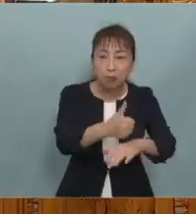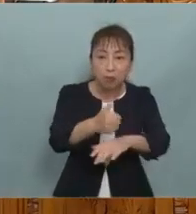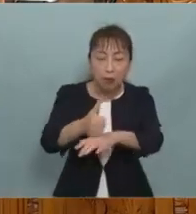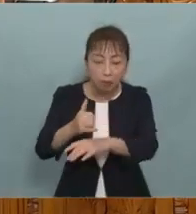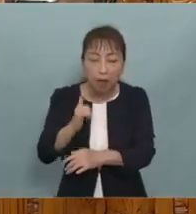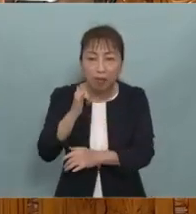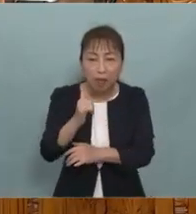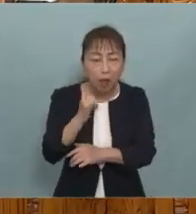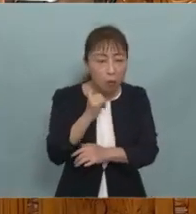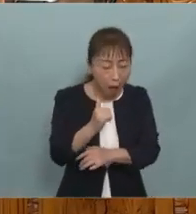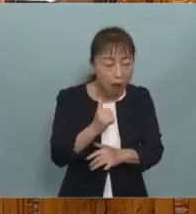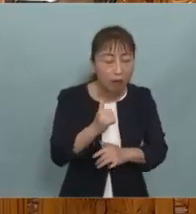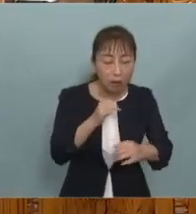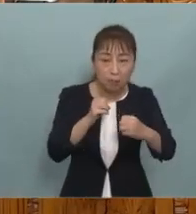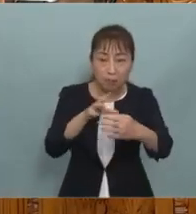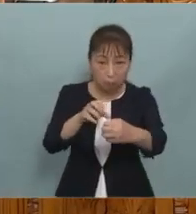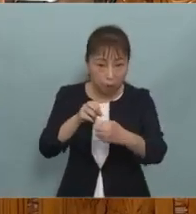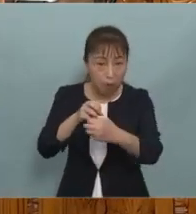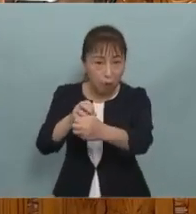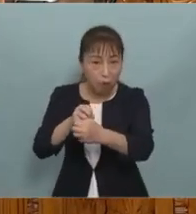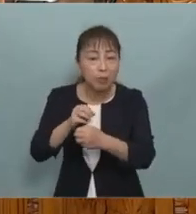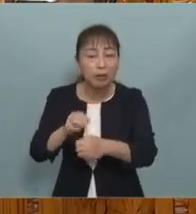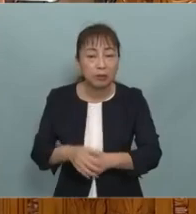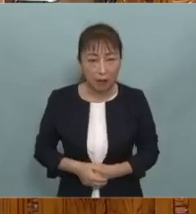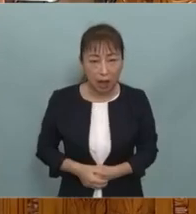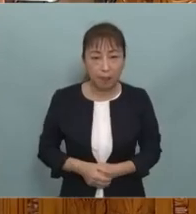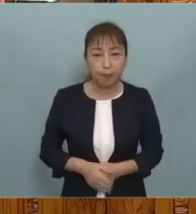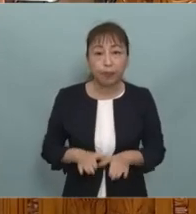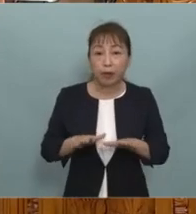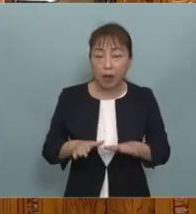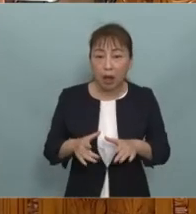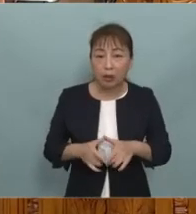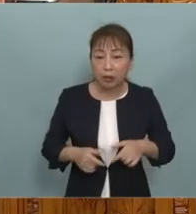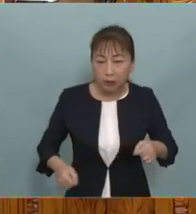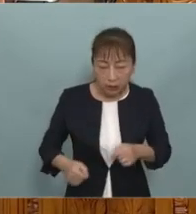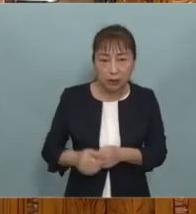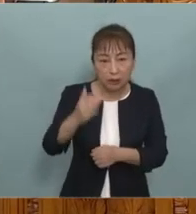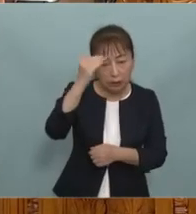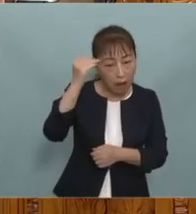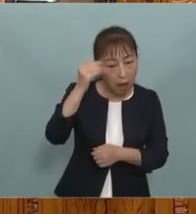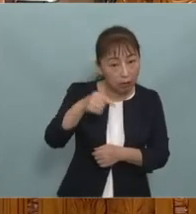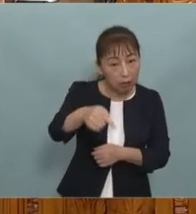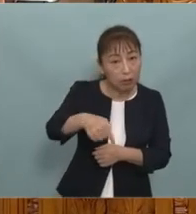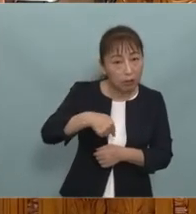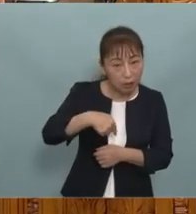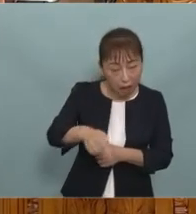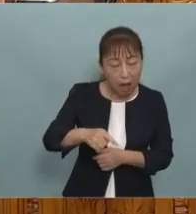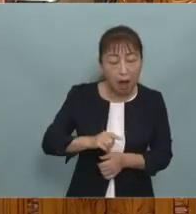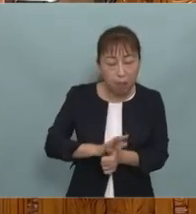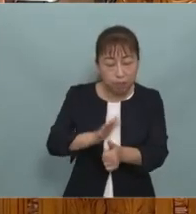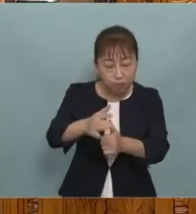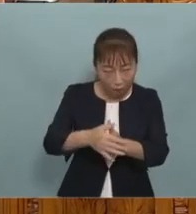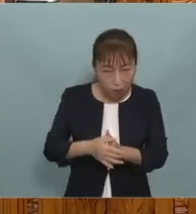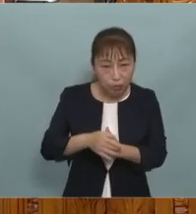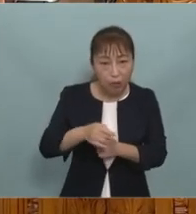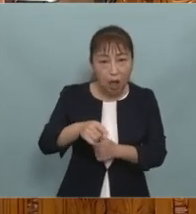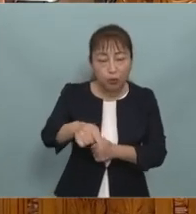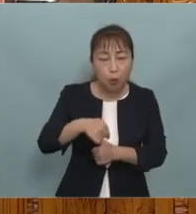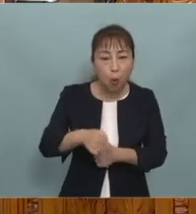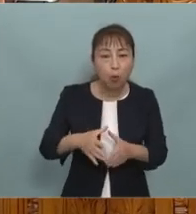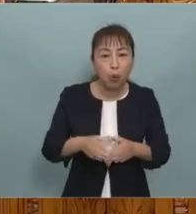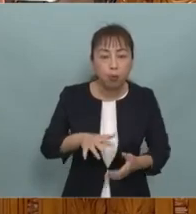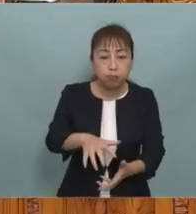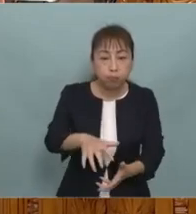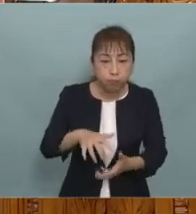た原科の戦略環境のもと日韓が緊密に連携していくことは双方の利益にとっ